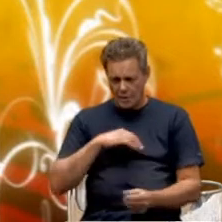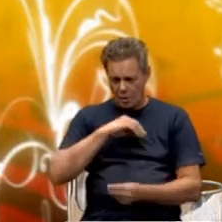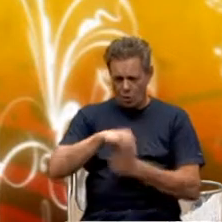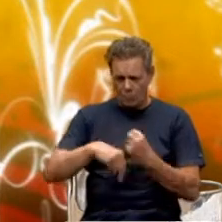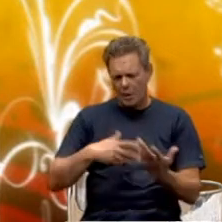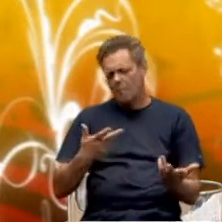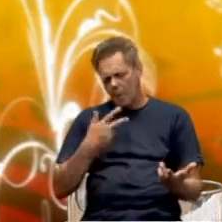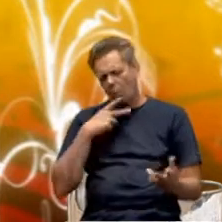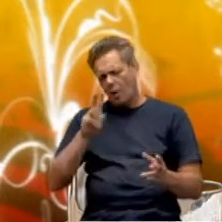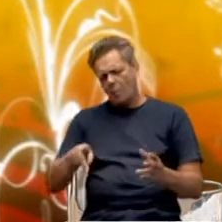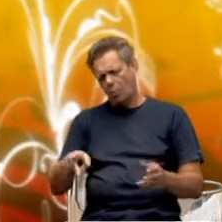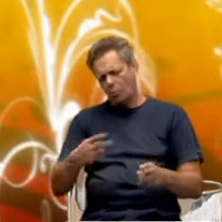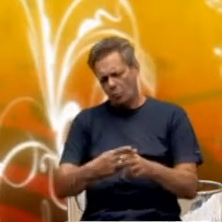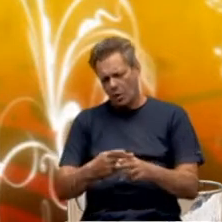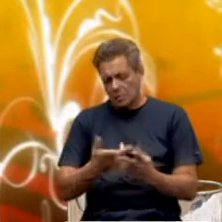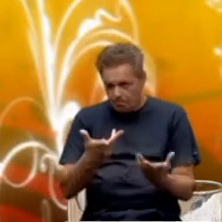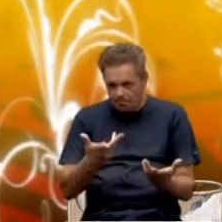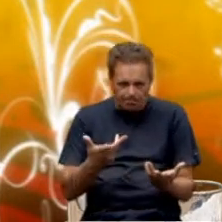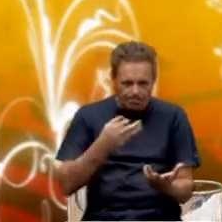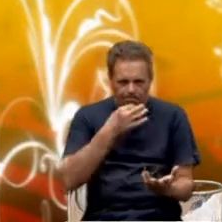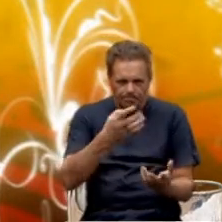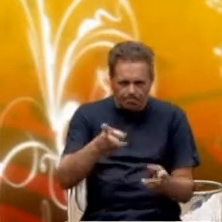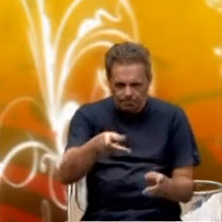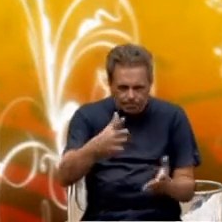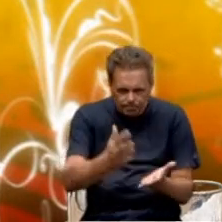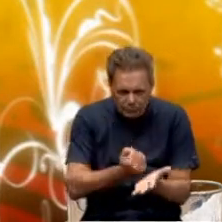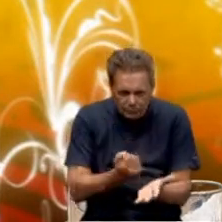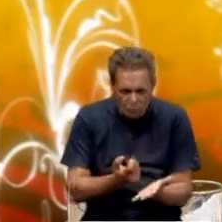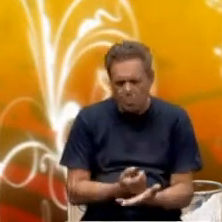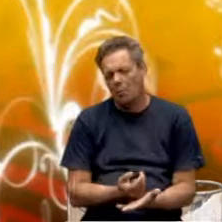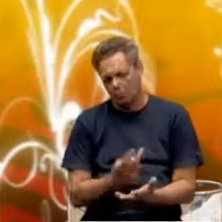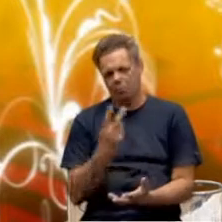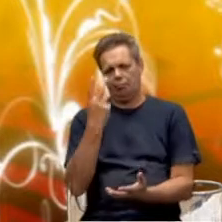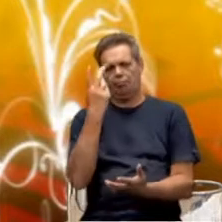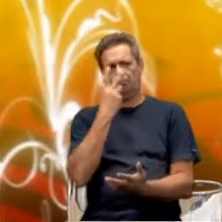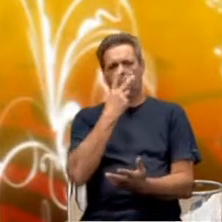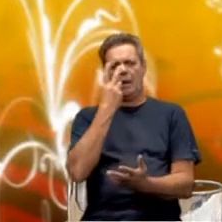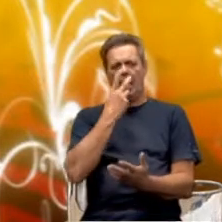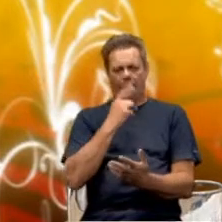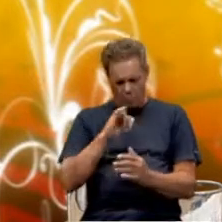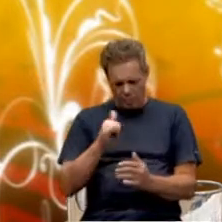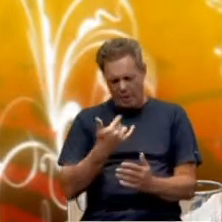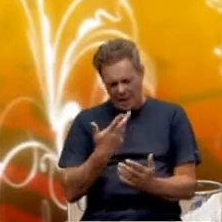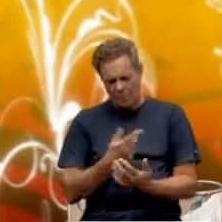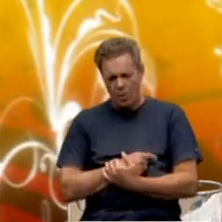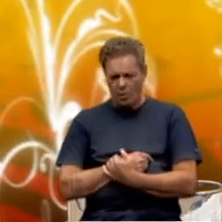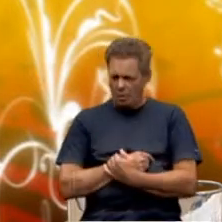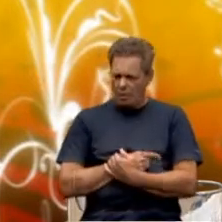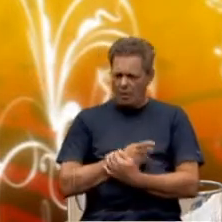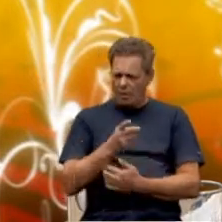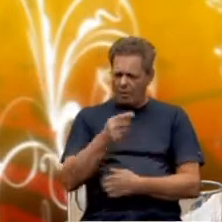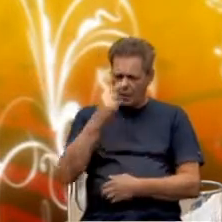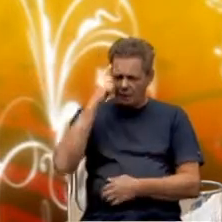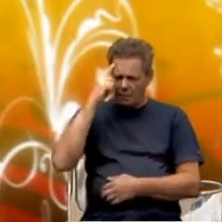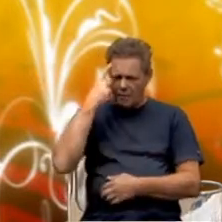sa tom bolešću. Jeste li uspjeli? Naravno. Sad ćemo ono, naravno kao smo malo uspjeli. Rešetanje. Mislite li da je uspjela? Mislite